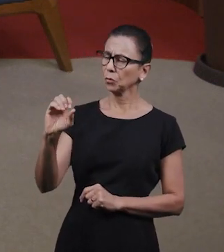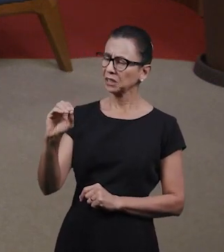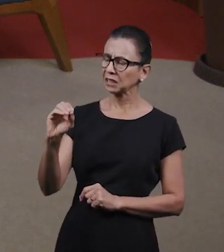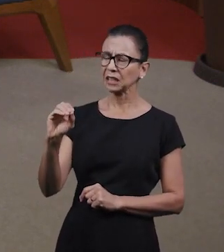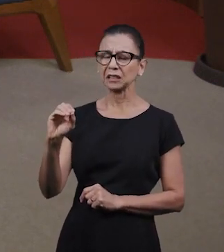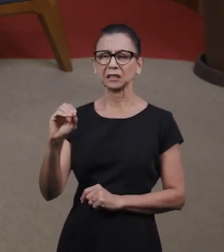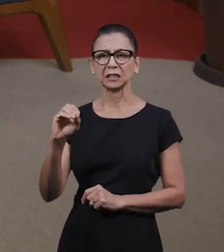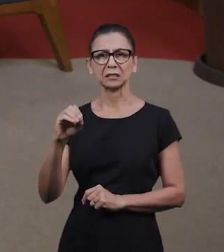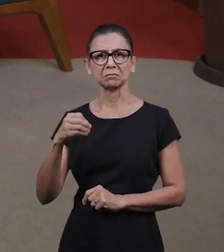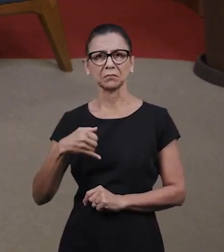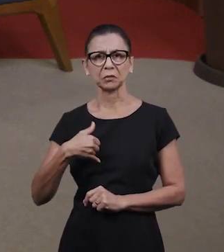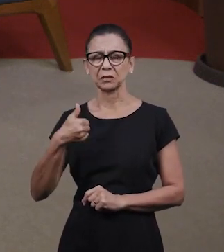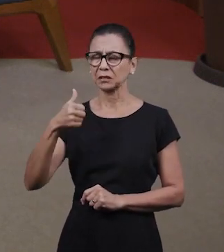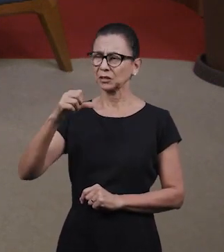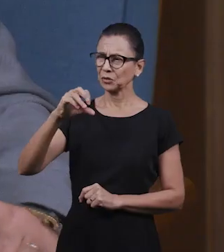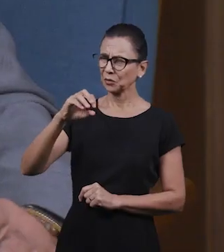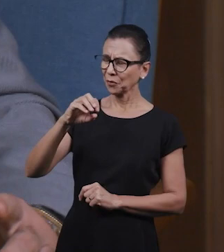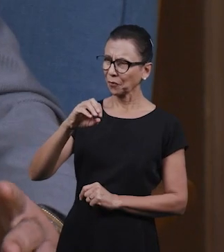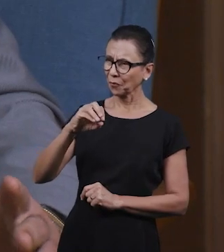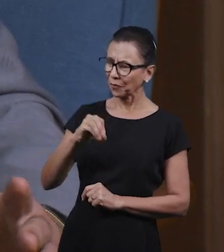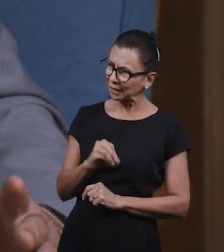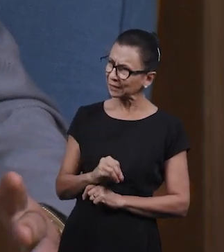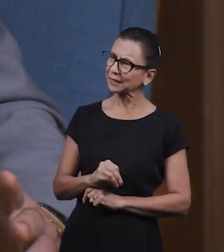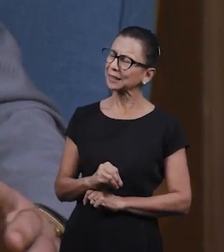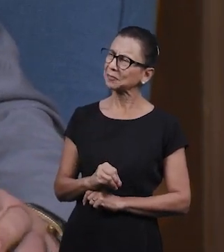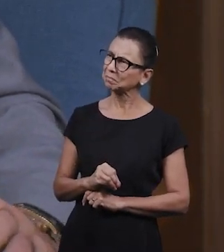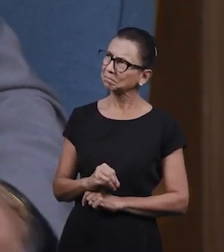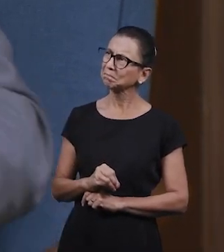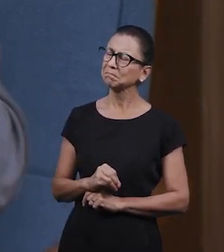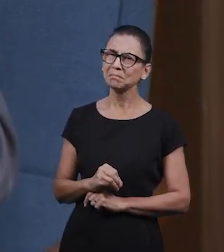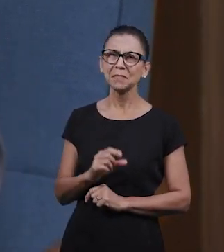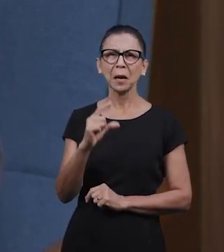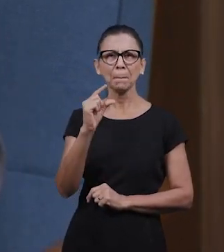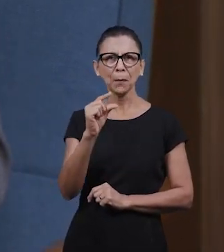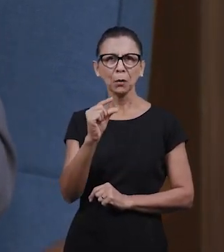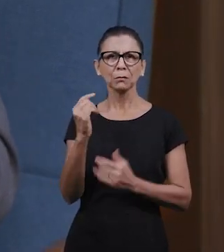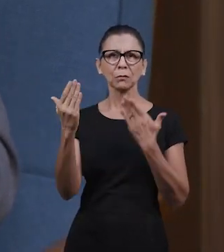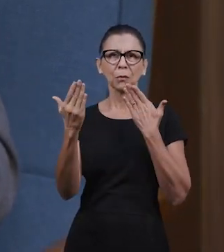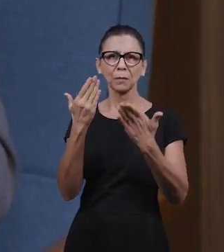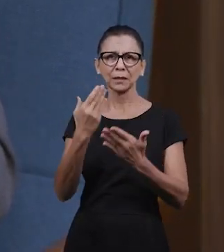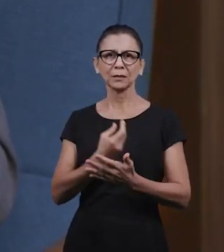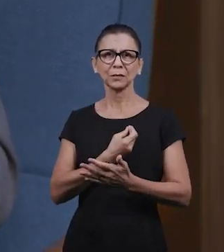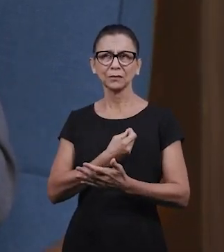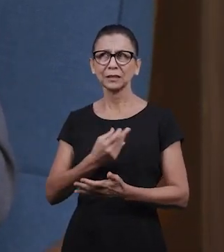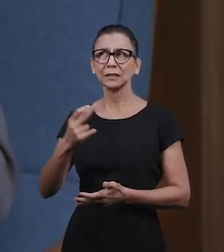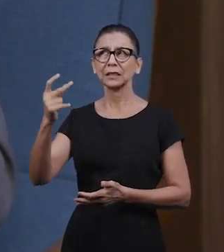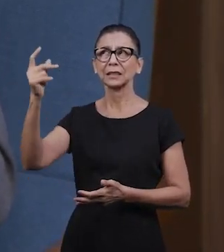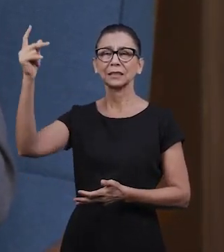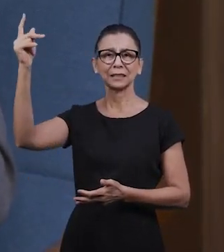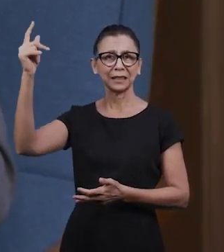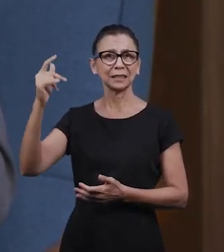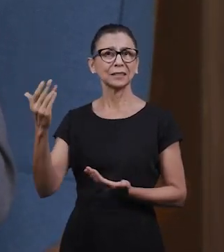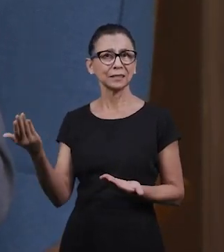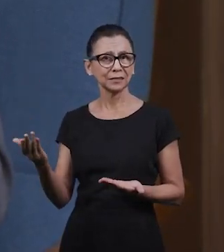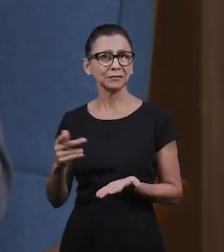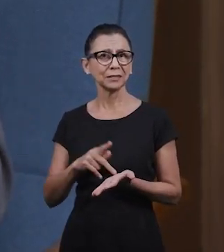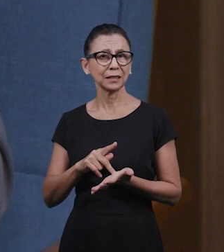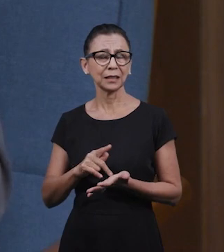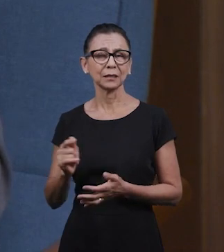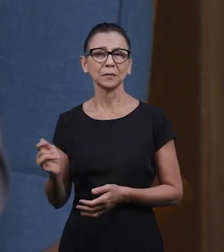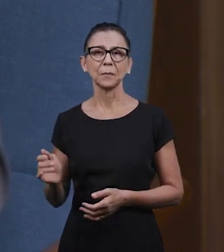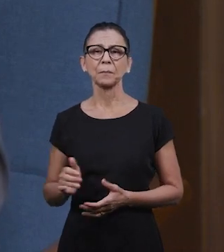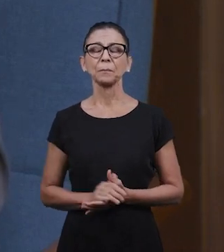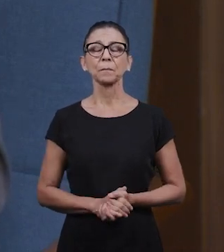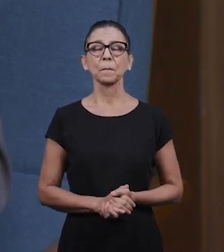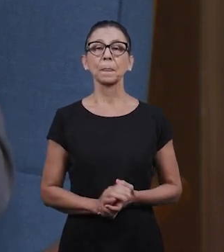pas? Très bien. Nous apportons toujours ici, on invite toujours un des membres du groupe de